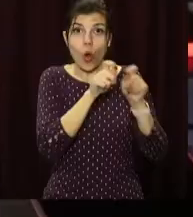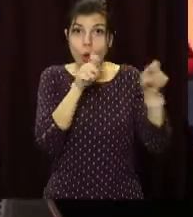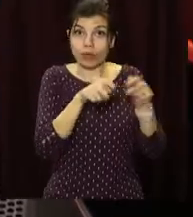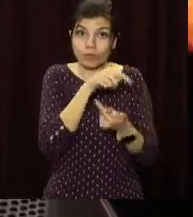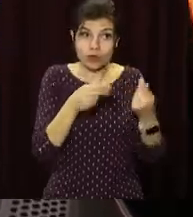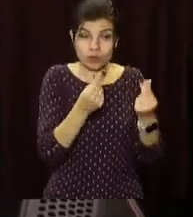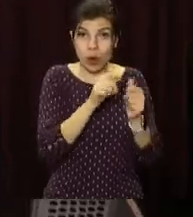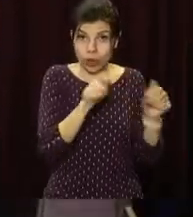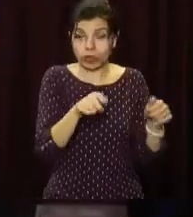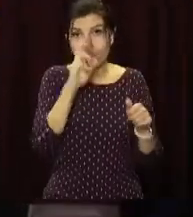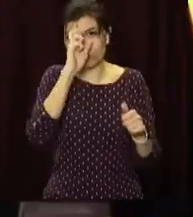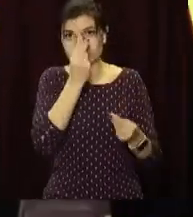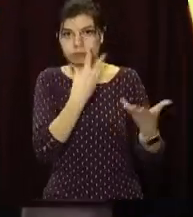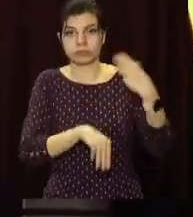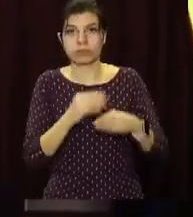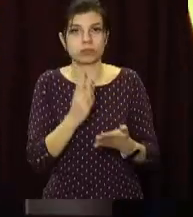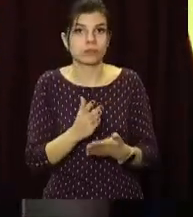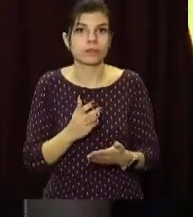азартних ігор в інтернеті.